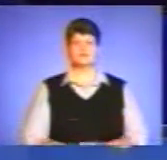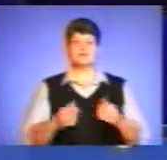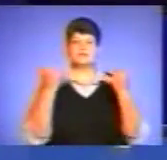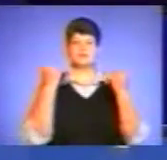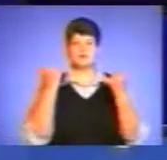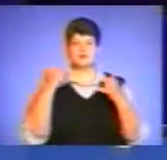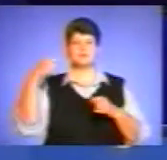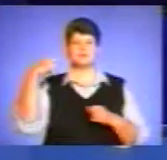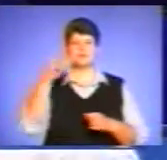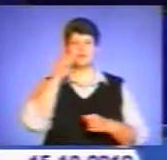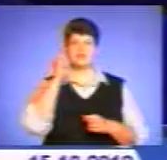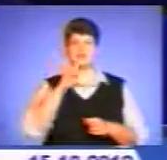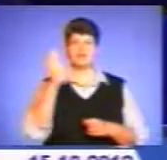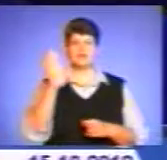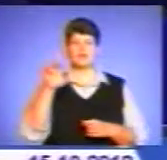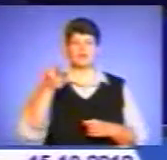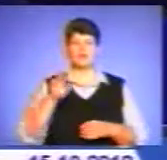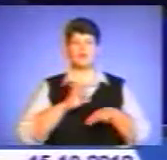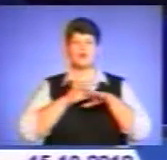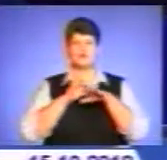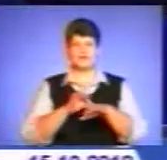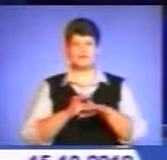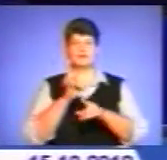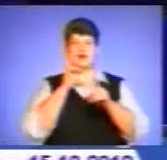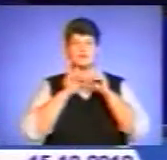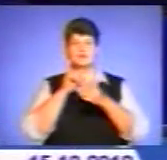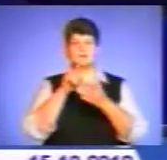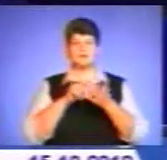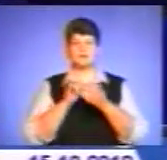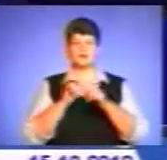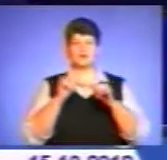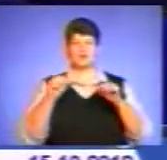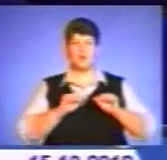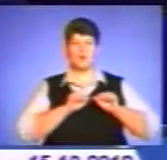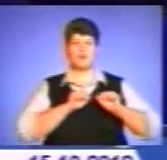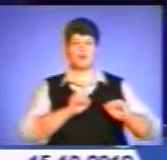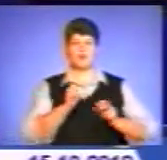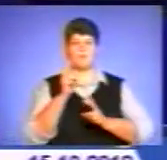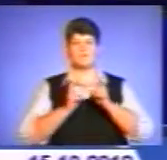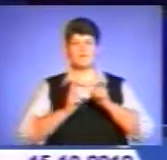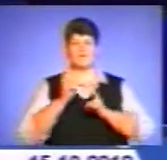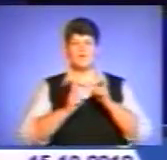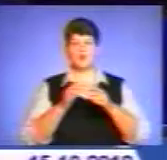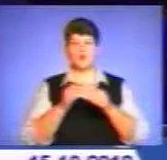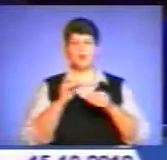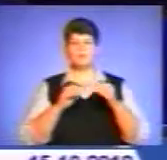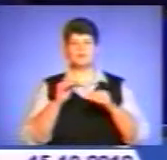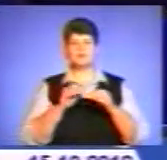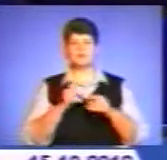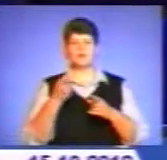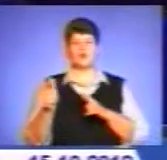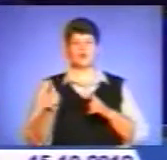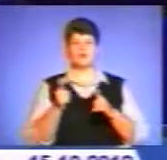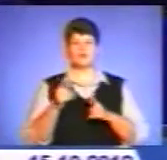Сьогодні президент України Віктор Янукович провів нараду з питань розвитку оборонно-промислового комплексу. Про готовність